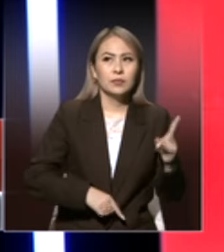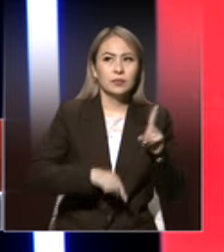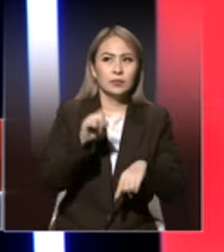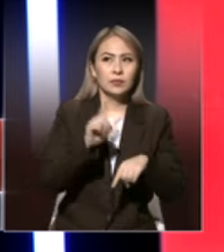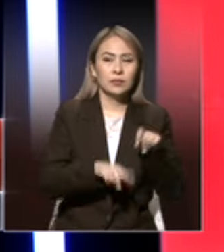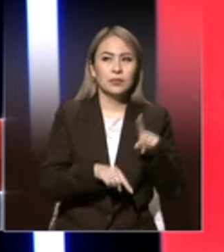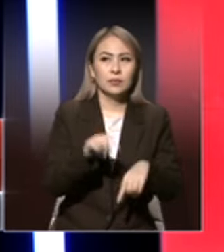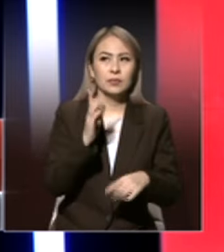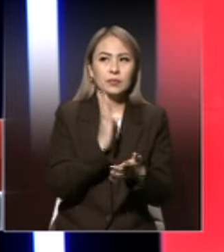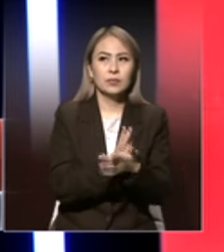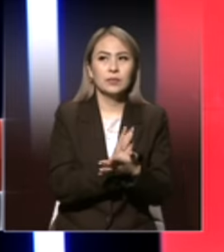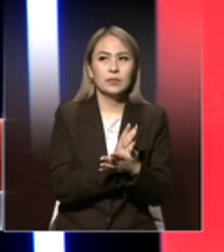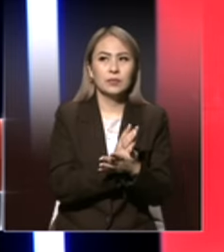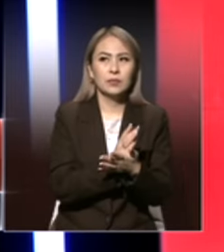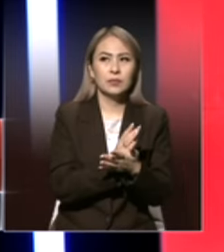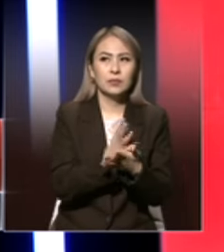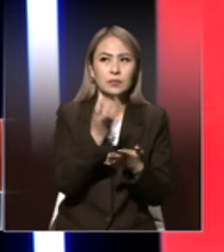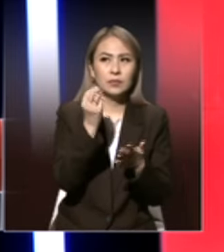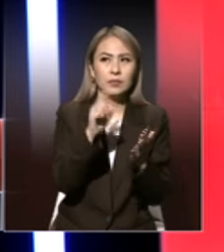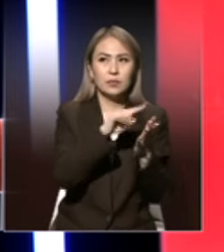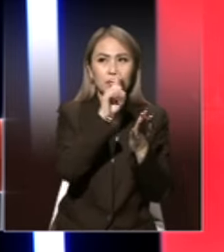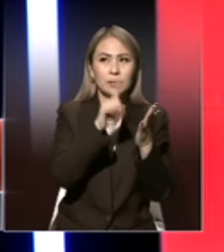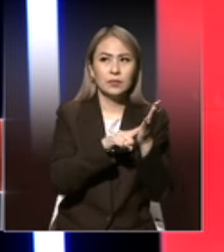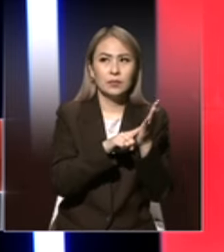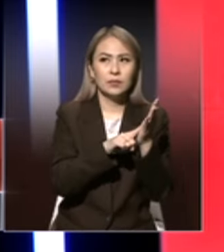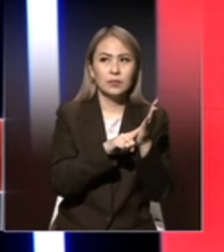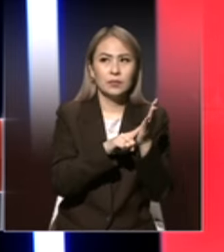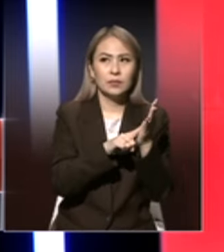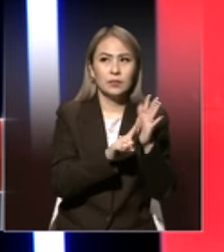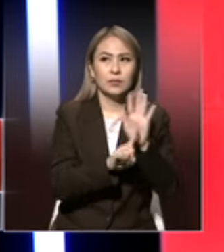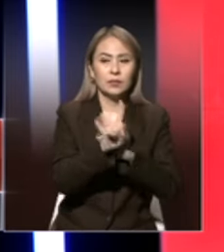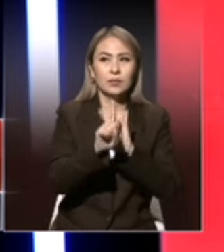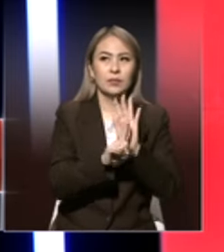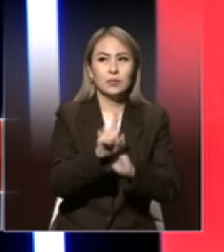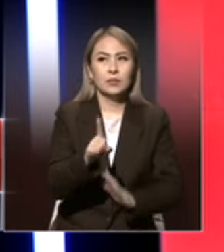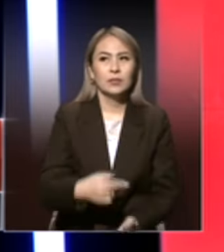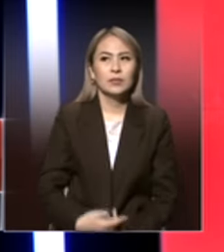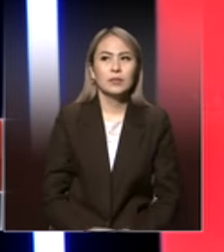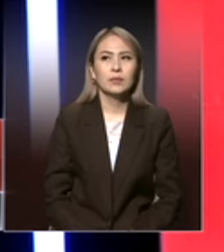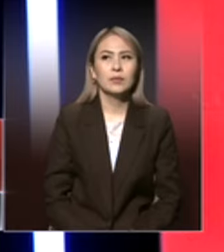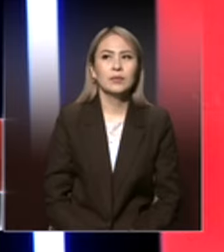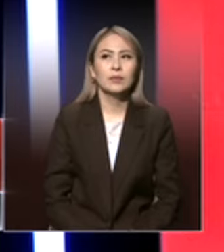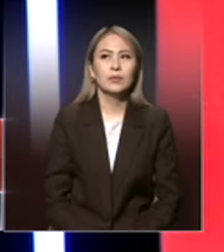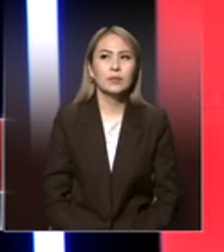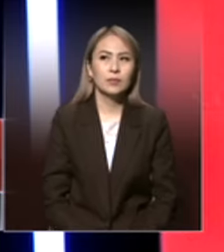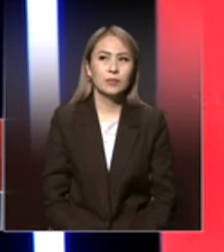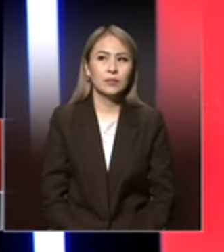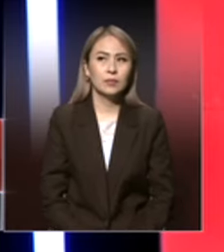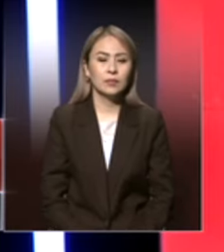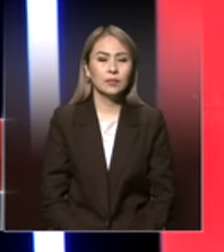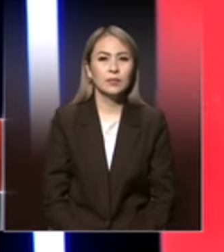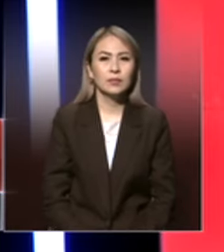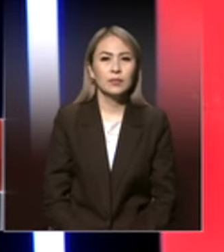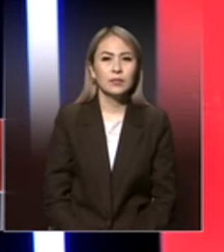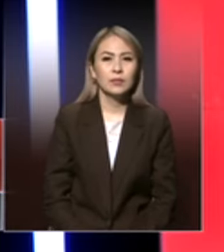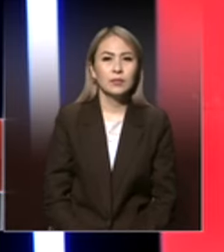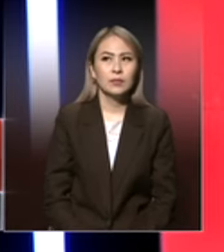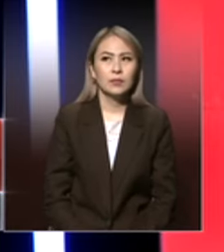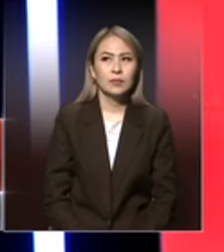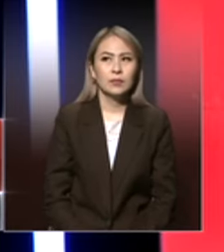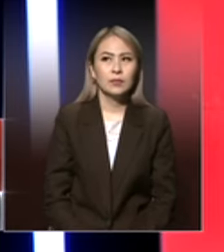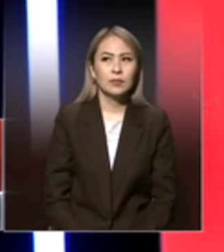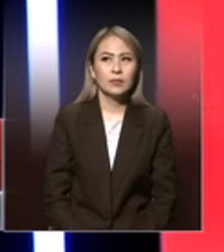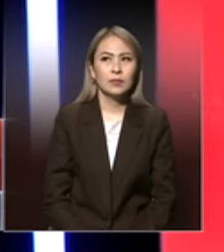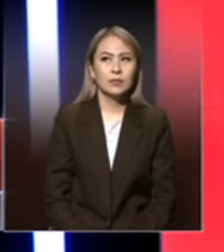байланыста әлі, байланыста өзінің сұрағы бар екен, жеке сұрақ. Бұл жай ғана сұрақтың басы екен. Жалғасы бар сұрақ. Тыңдайықшы. Сіздің